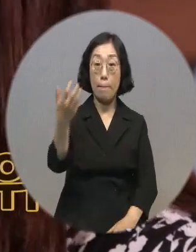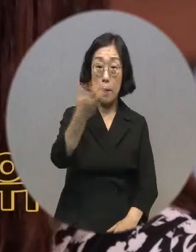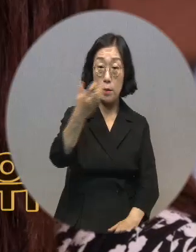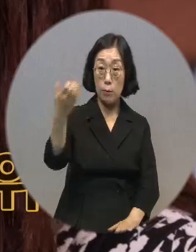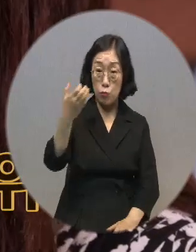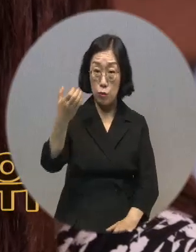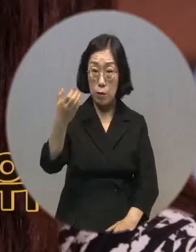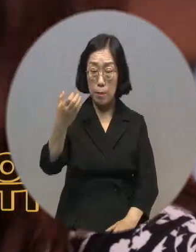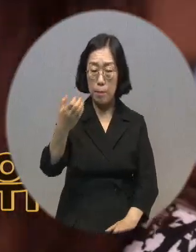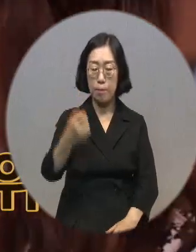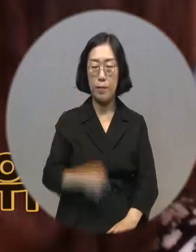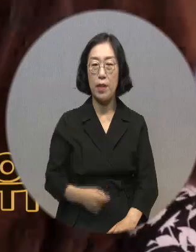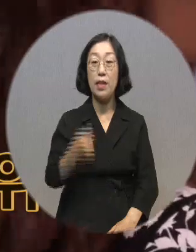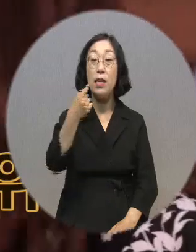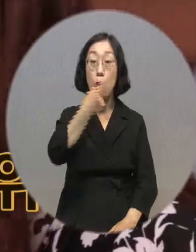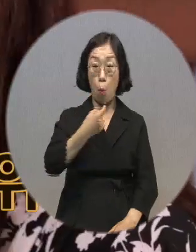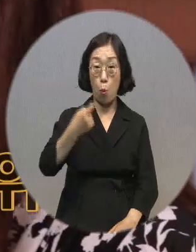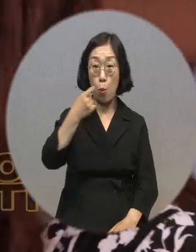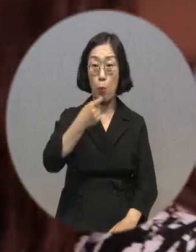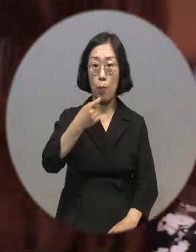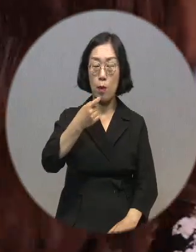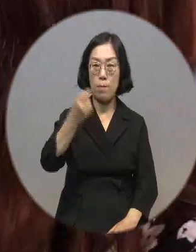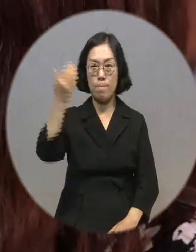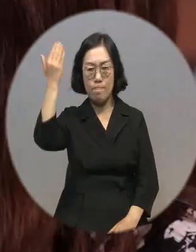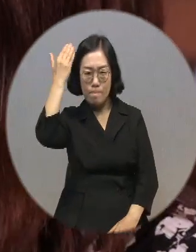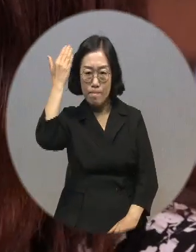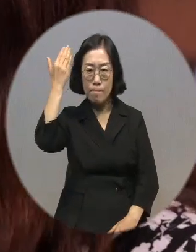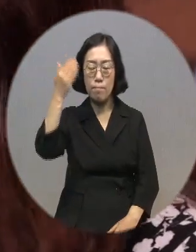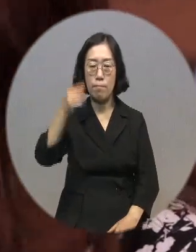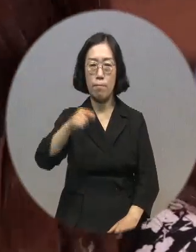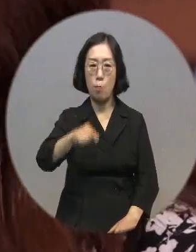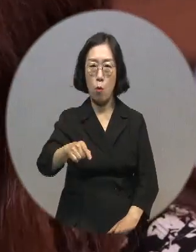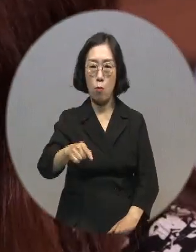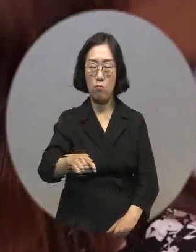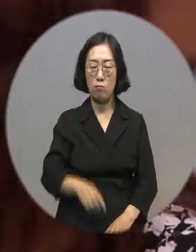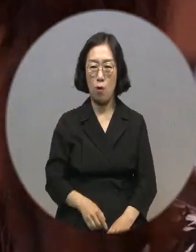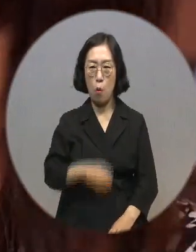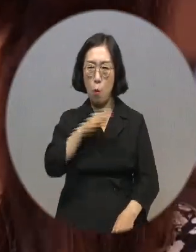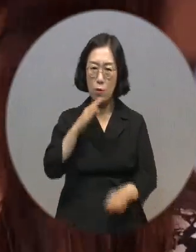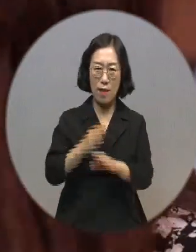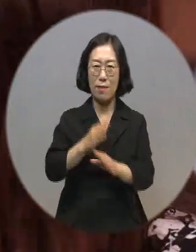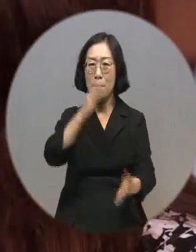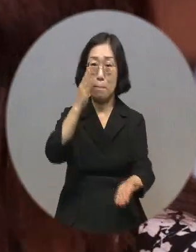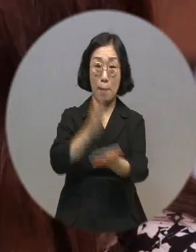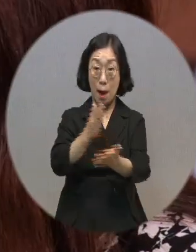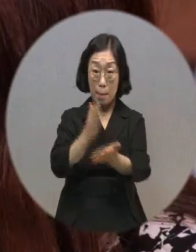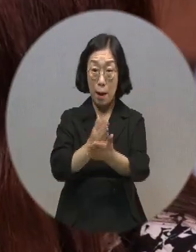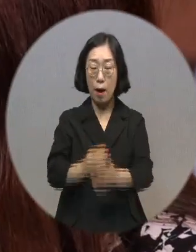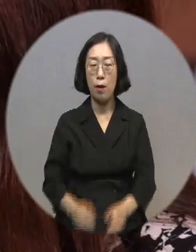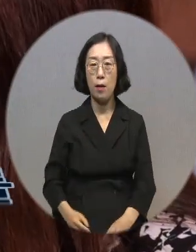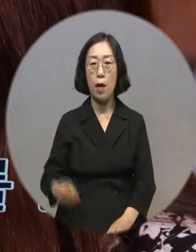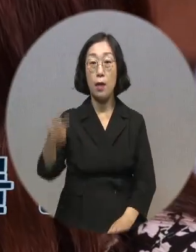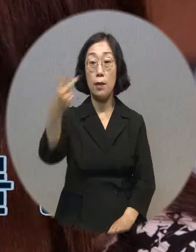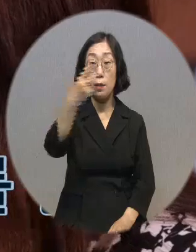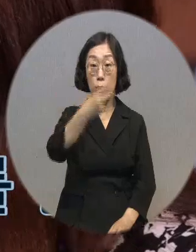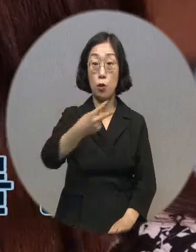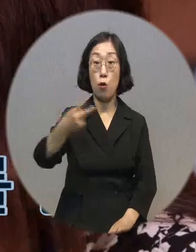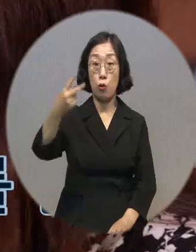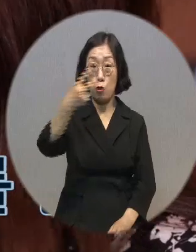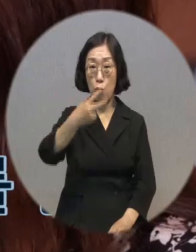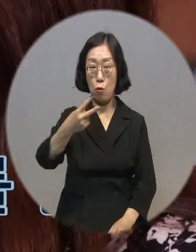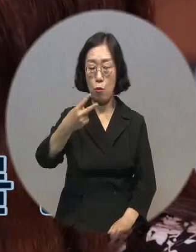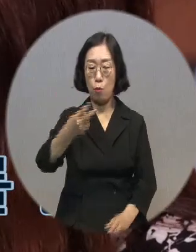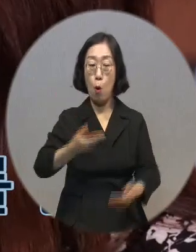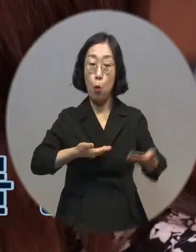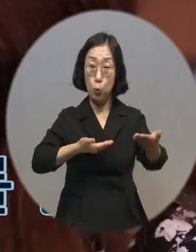통일을 강조했어요. 네, 네. 저희 어릴 때는 그랬단 네, 말이에요. 네, 뭐 네. 반공 그 네, 교육도 네. 그때까지는 받았고 그러다가 2000년 정도 돼서는 막 활발하게